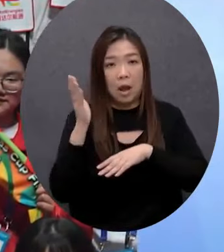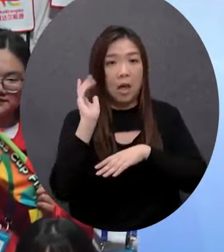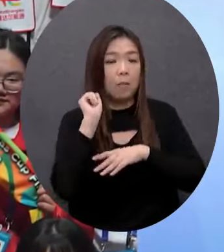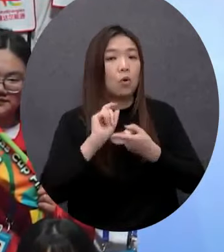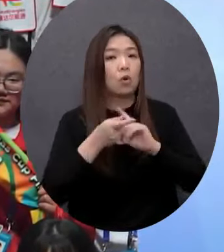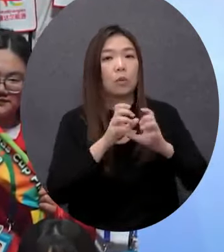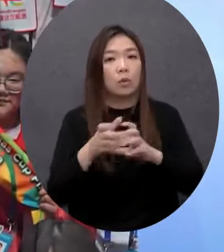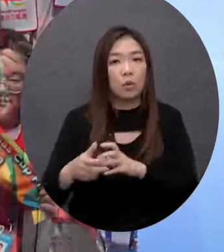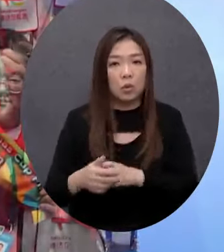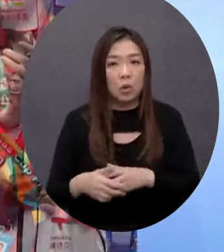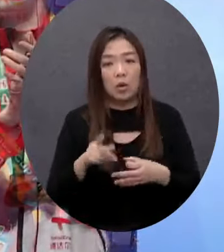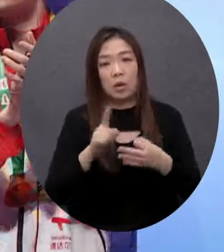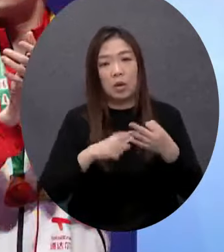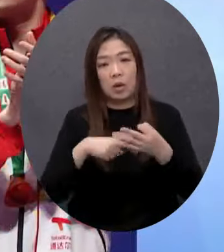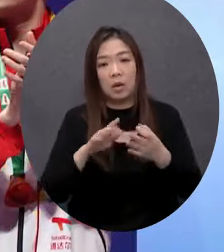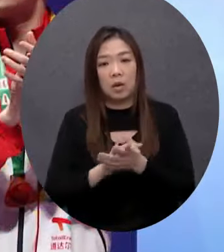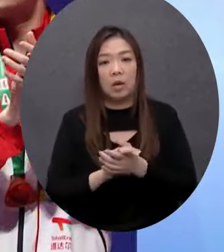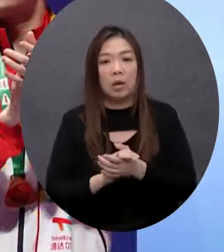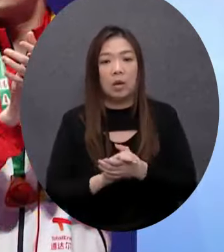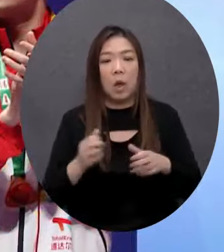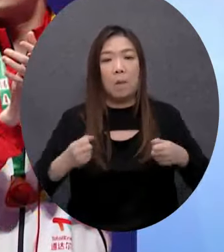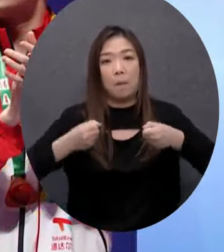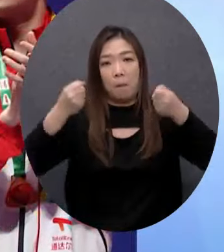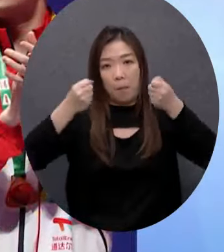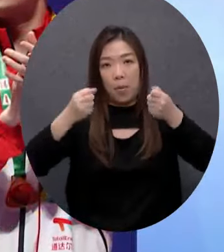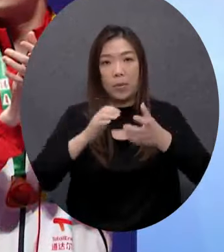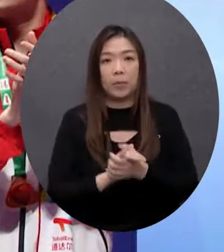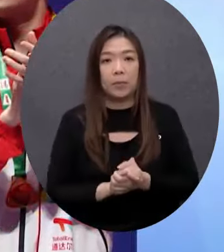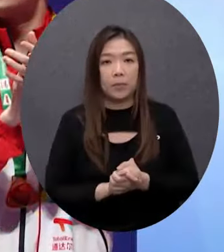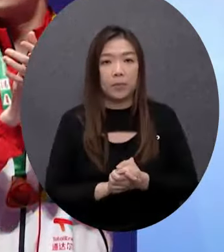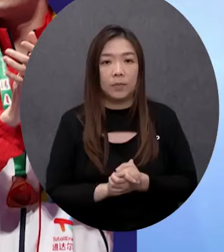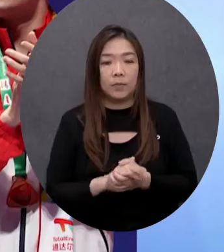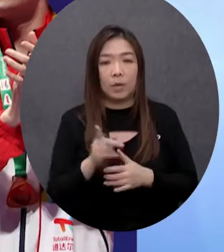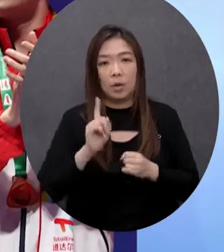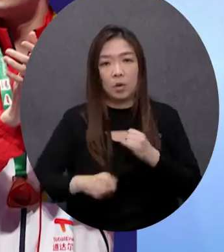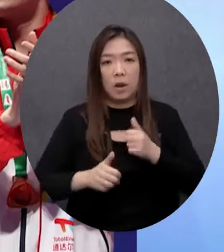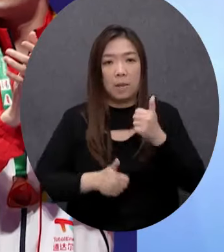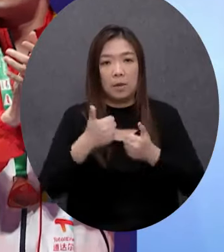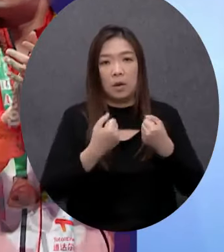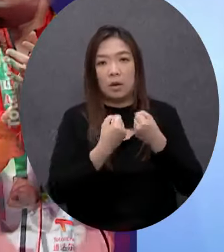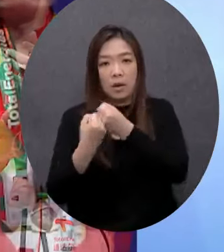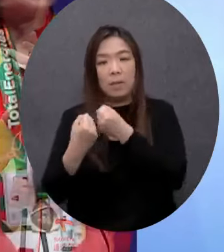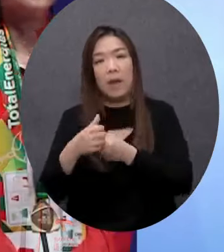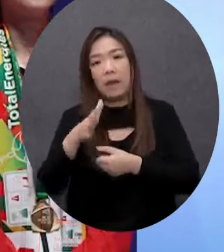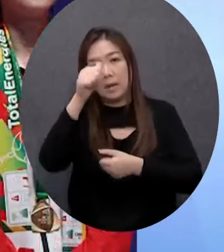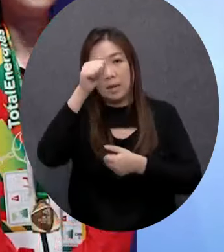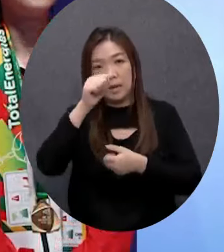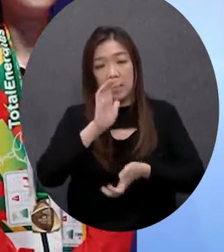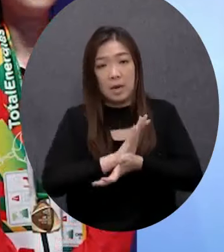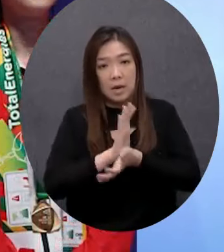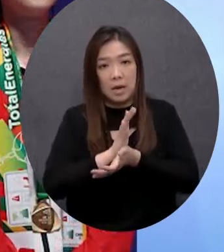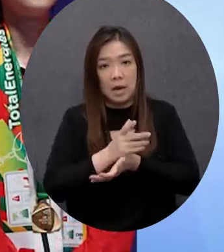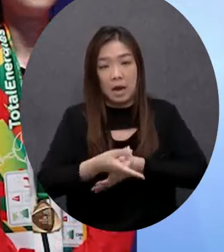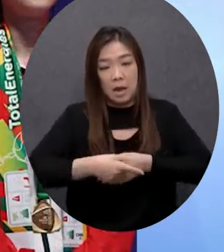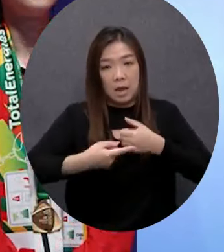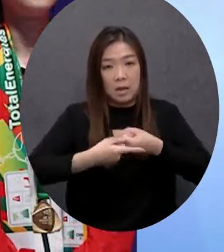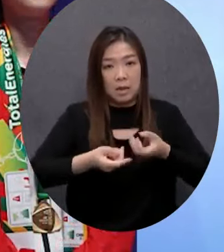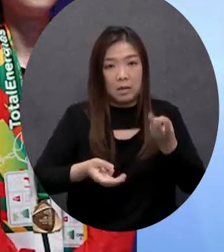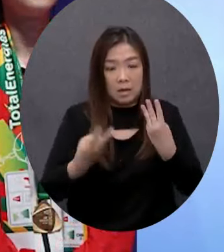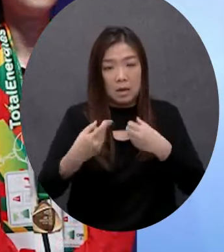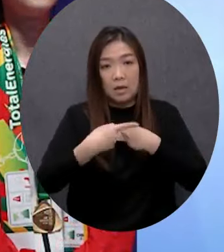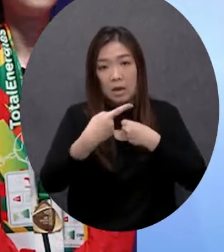在成都举行的汤姆斯杯暨优拔杯都在决赛击败印尼，夺得冠军，是国家队历史上